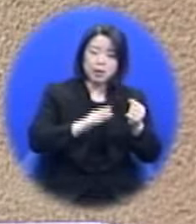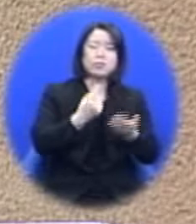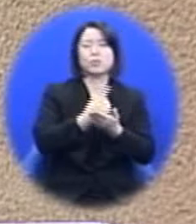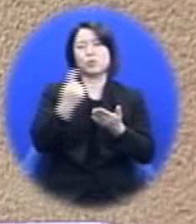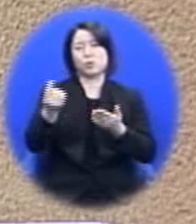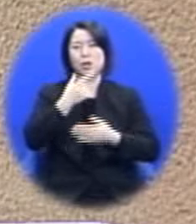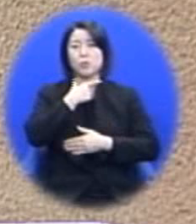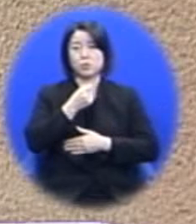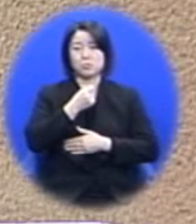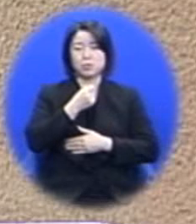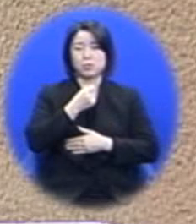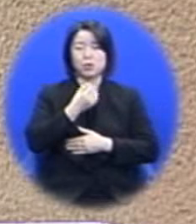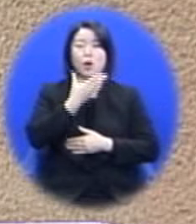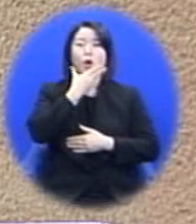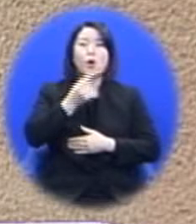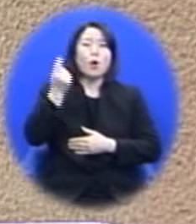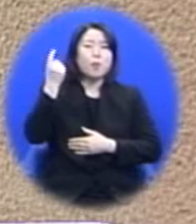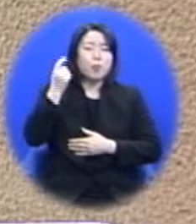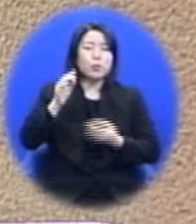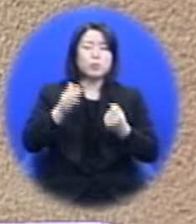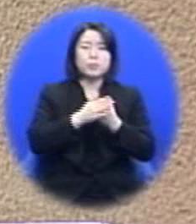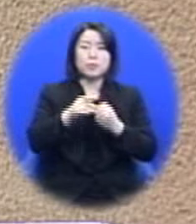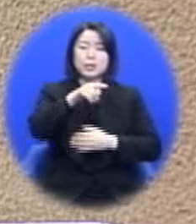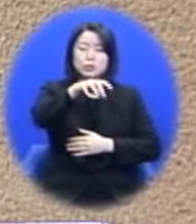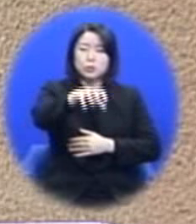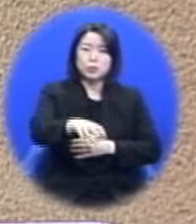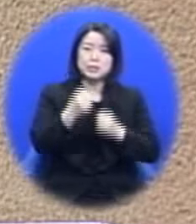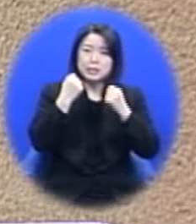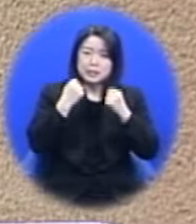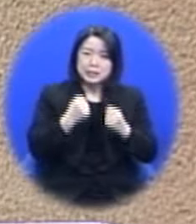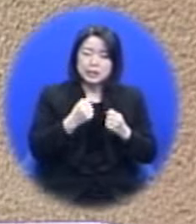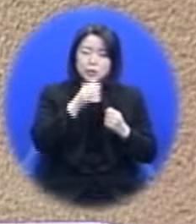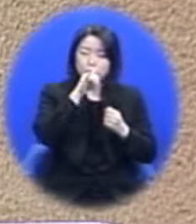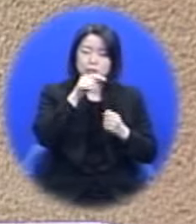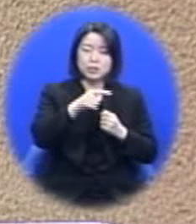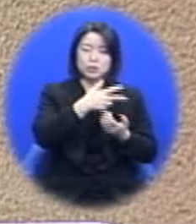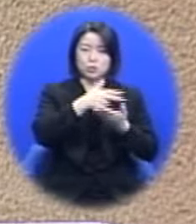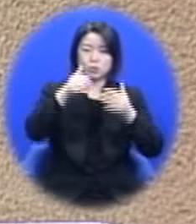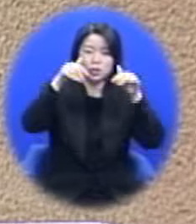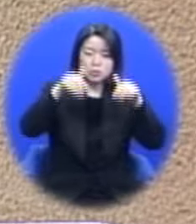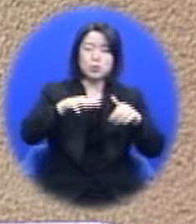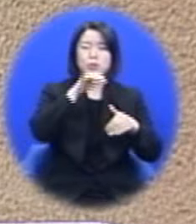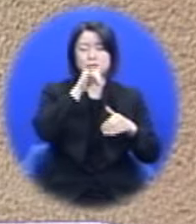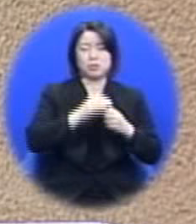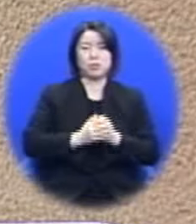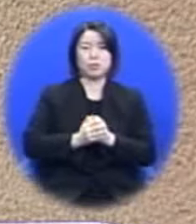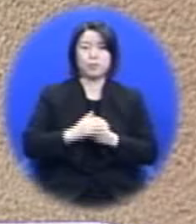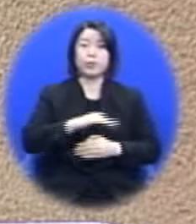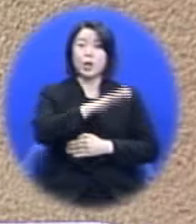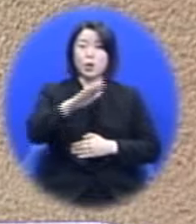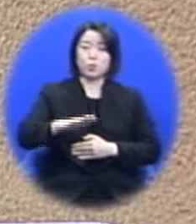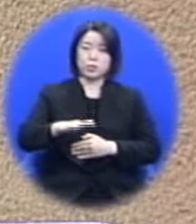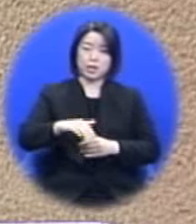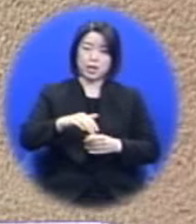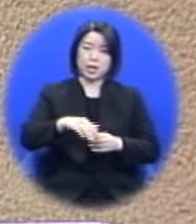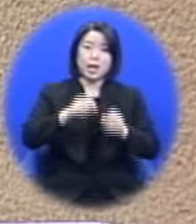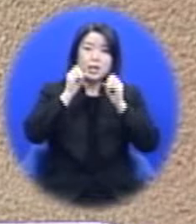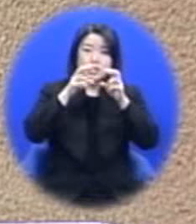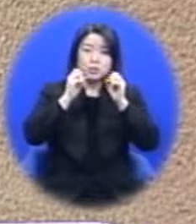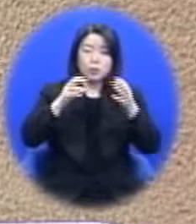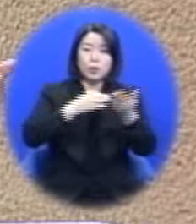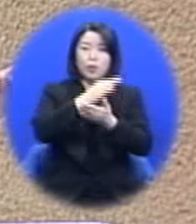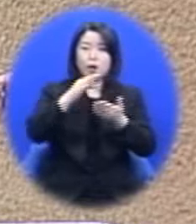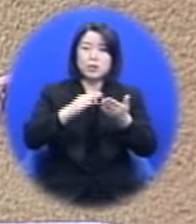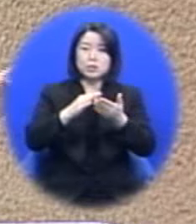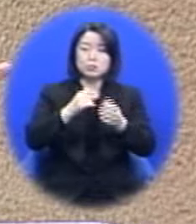복음 때문에 그 자리를 지키고 있는 그 주의 종들이 있어요. 우리가 선교 헌금을 하는 이유가